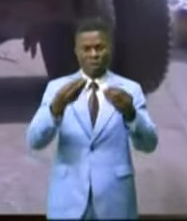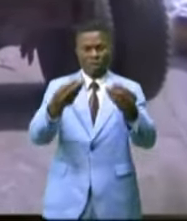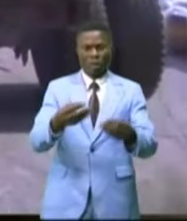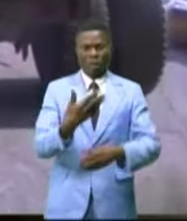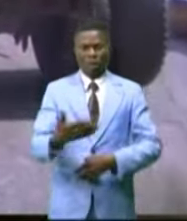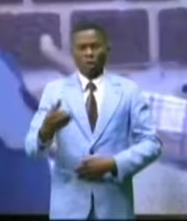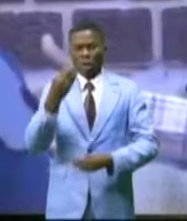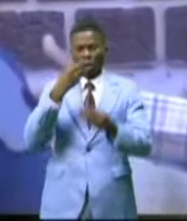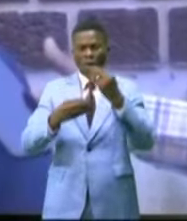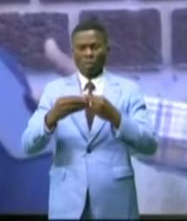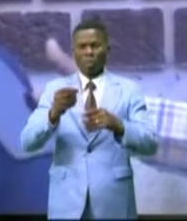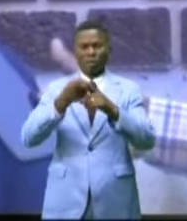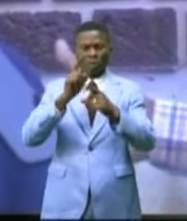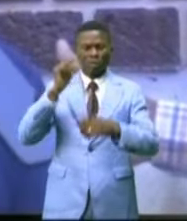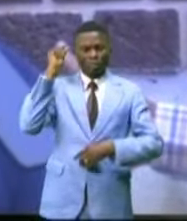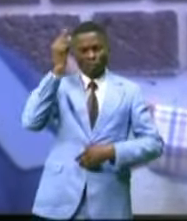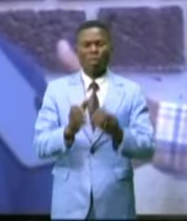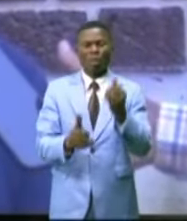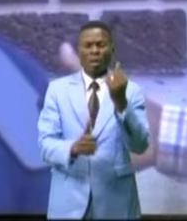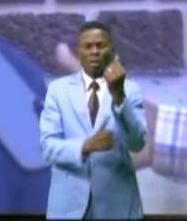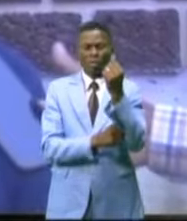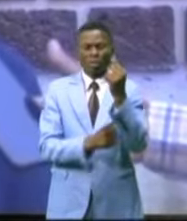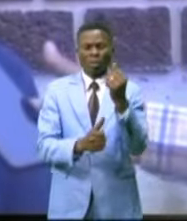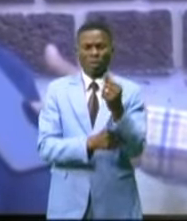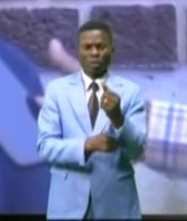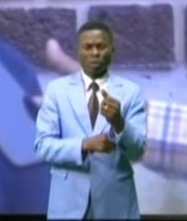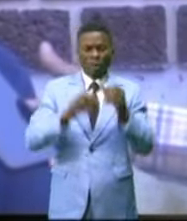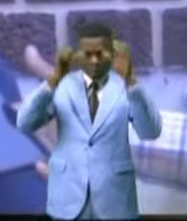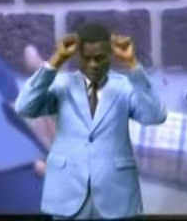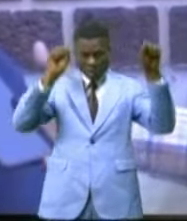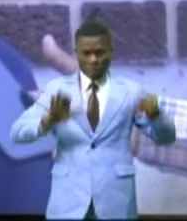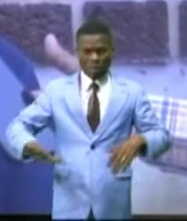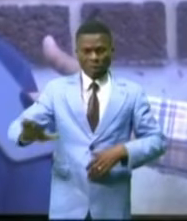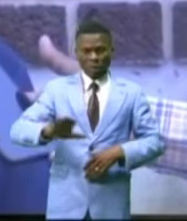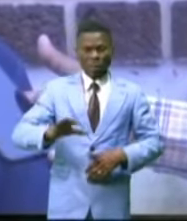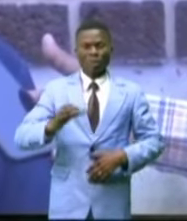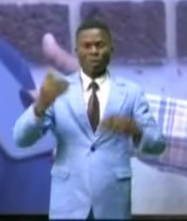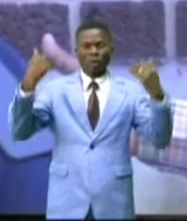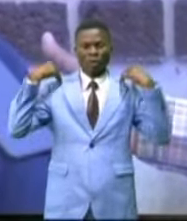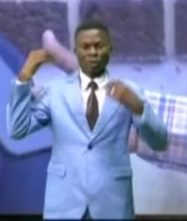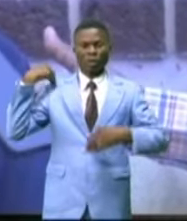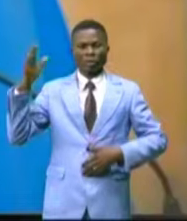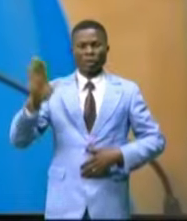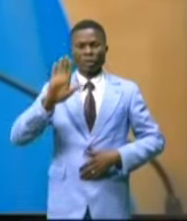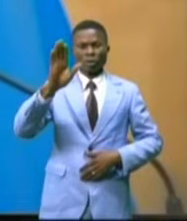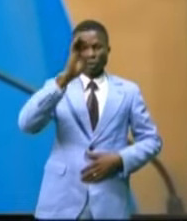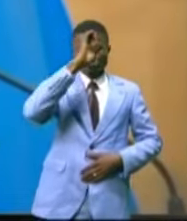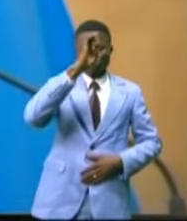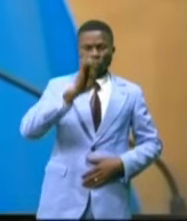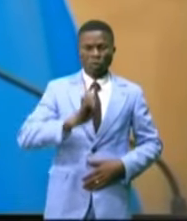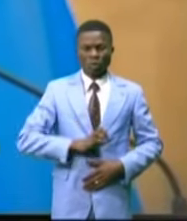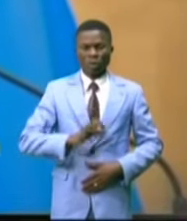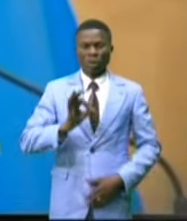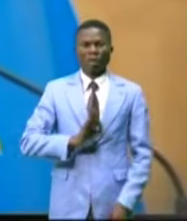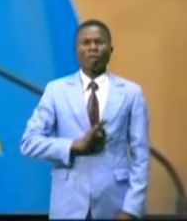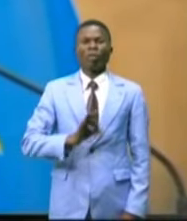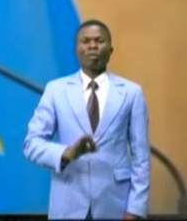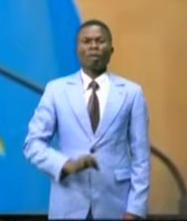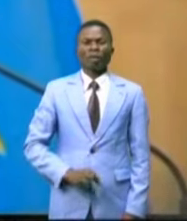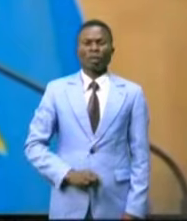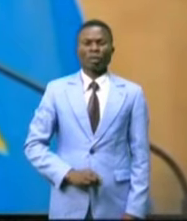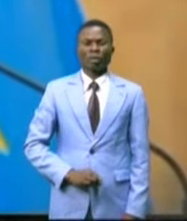humanitaire du gouvernement au concernés le président de la République chef de l'État son Excellence Félix Antoine feked